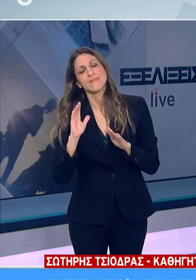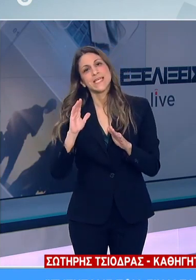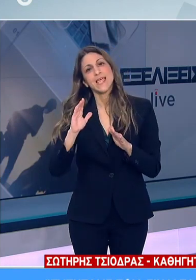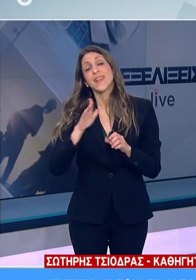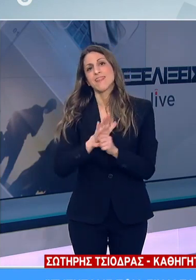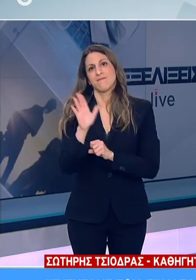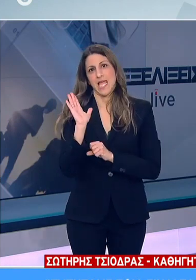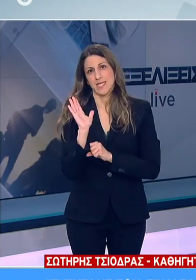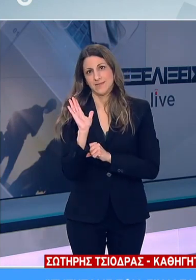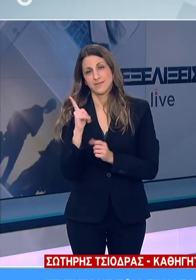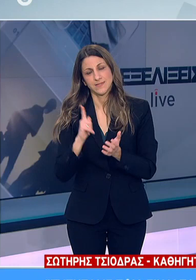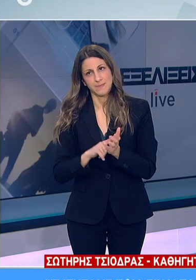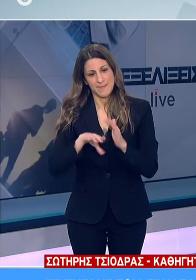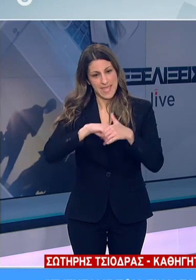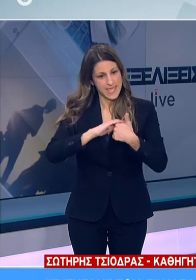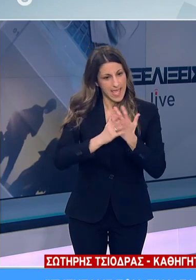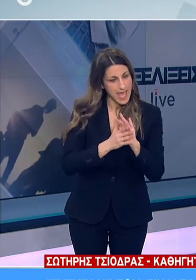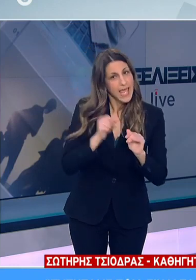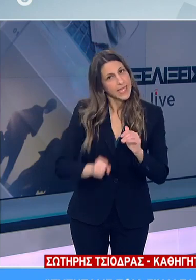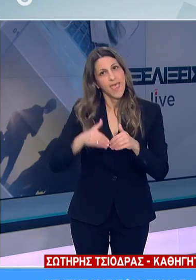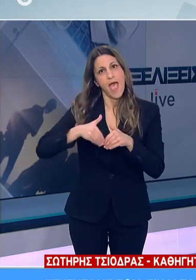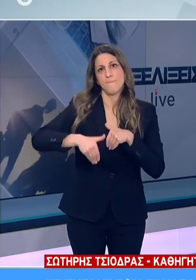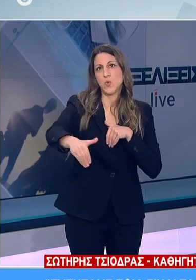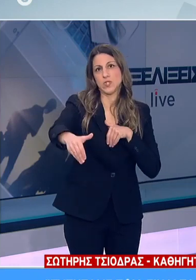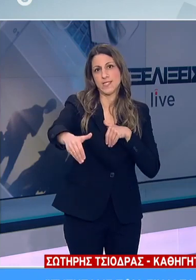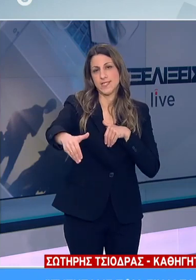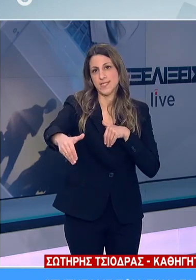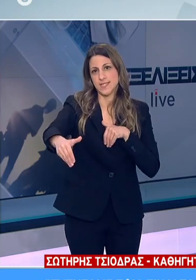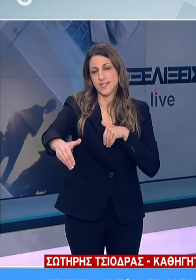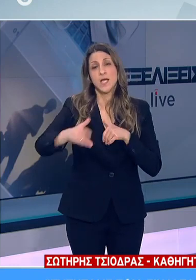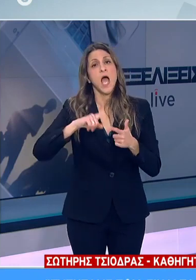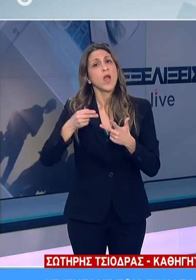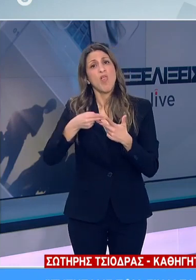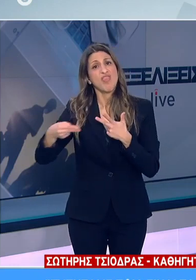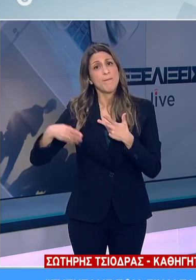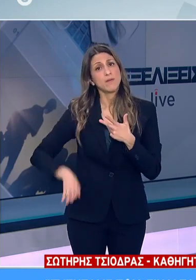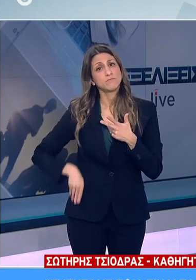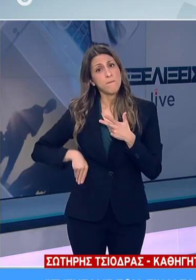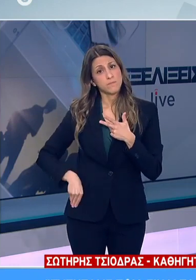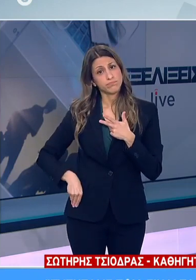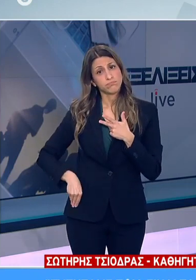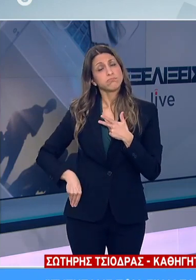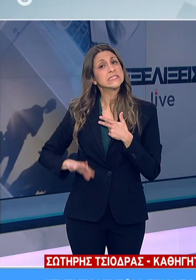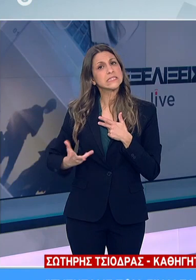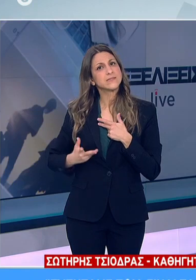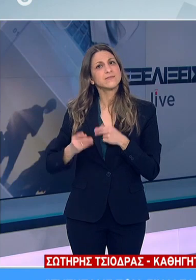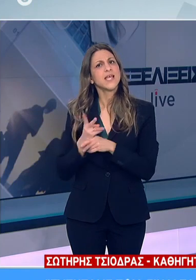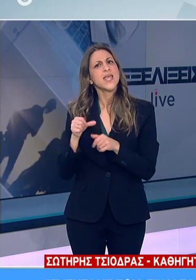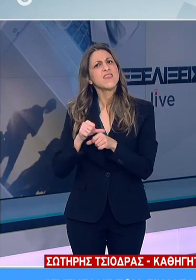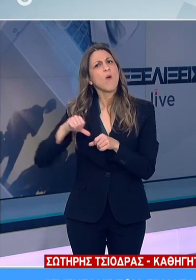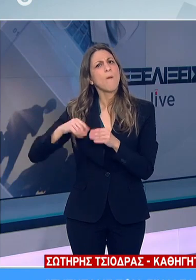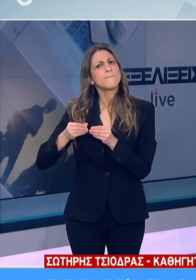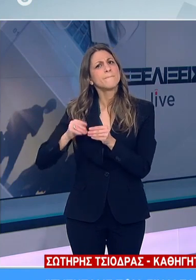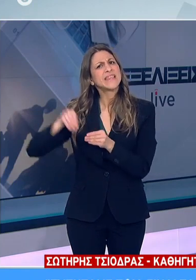βοηθά. Θεωρώ ότι πιθανώς όλοι πρέπει να έχουμε στην τσέπη μας ένα αντισηπτικό μαντιλάκι, ένα αντισηπτικό υγρό και να πλένουμε πολύ καθαρά τα χέρια